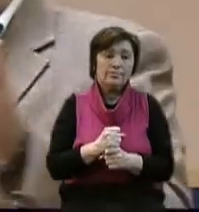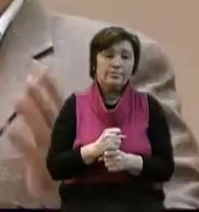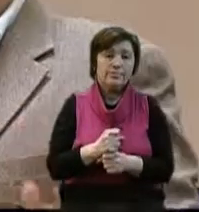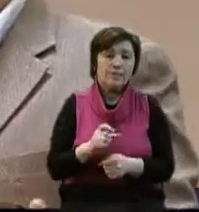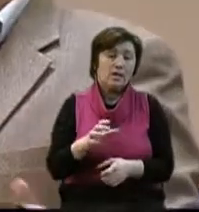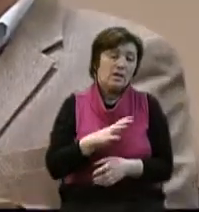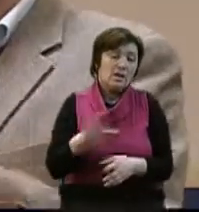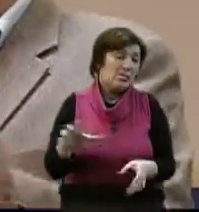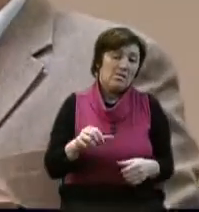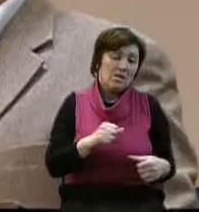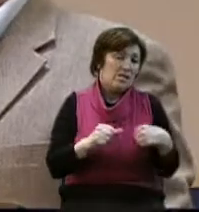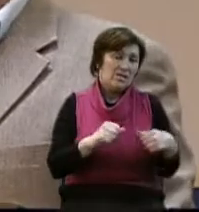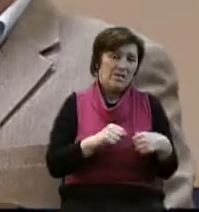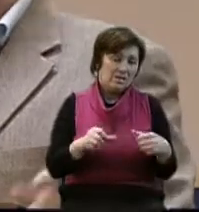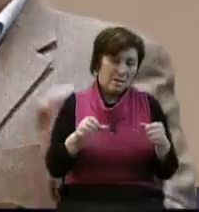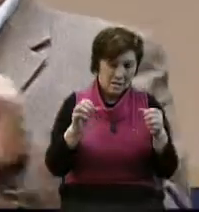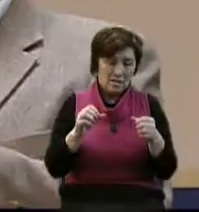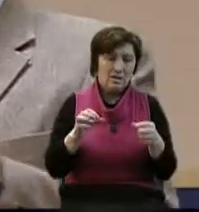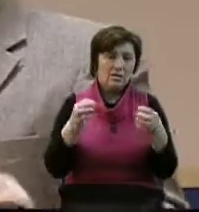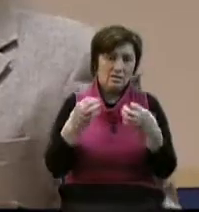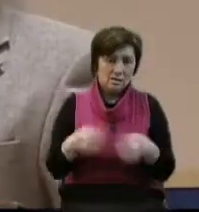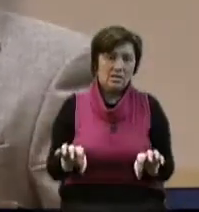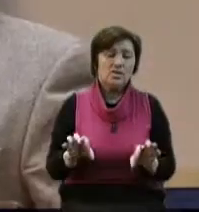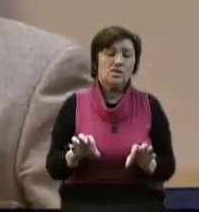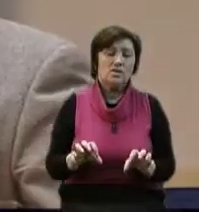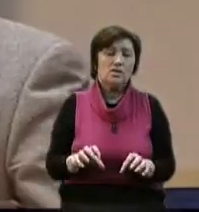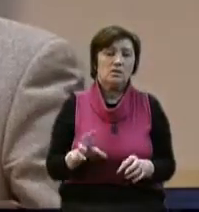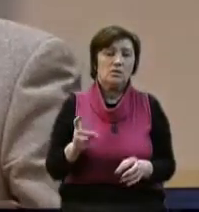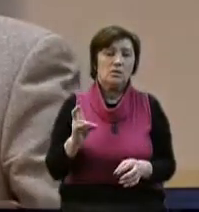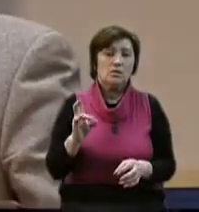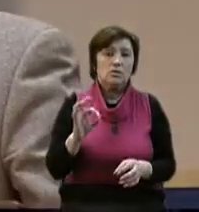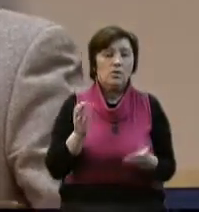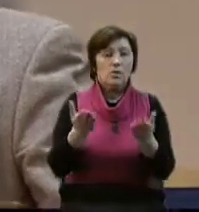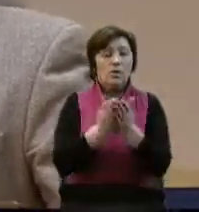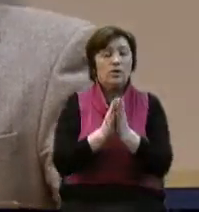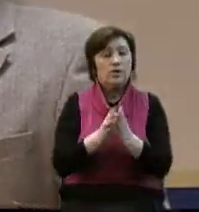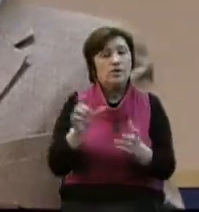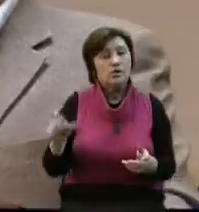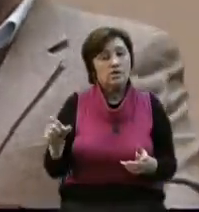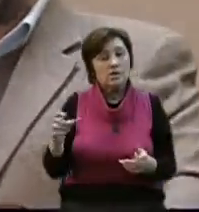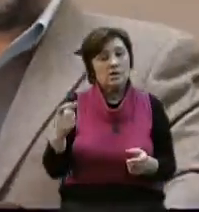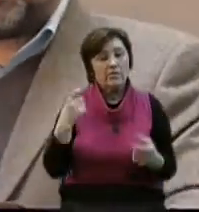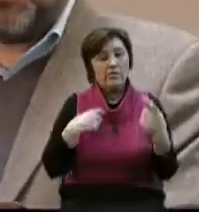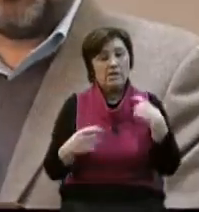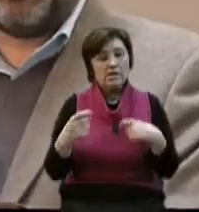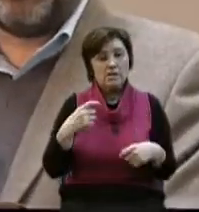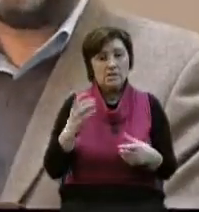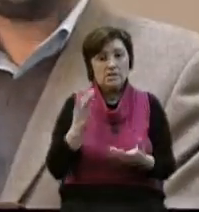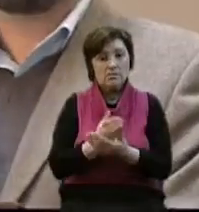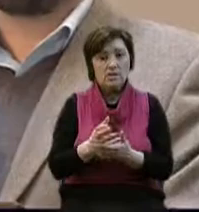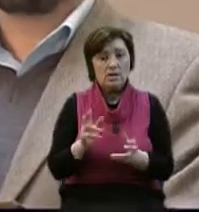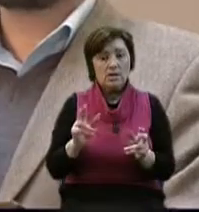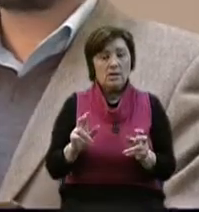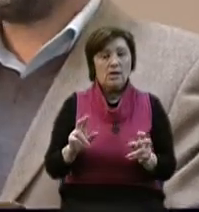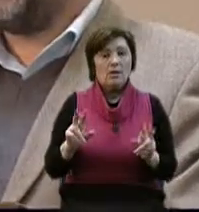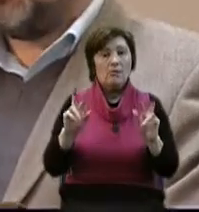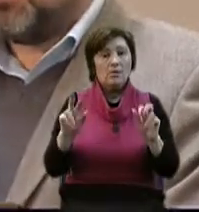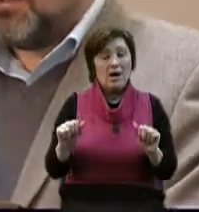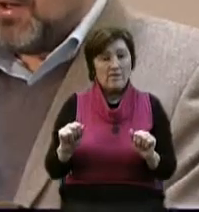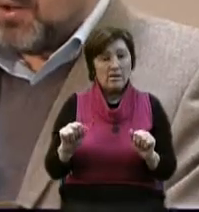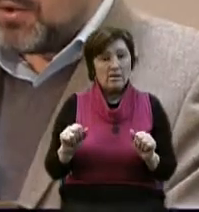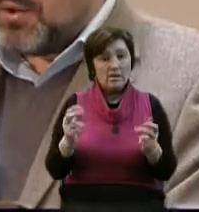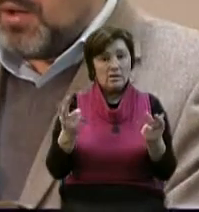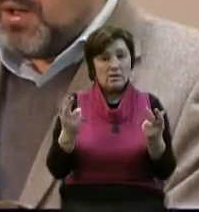не было грехом, то есть допускалось. Но книжники и фарисеи, опять же, имели определенное правило. То есть они